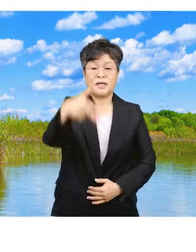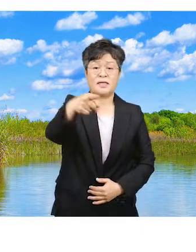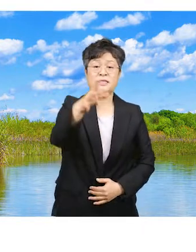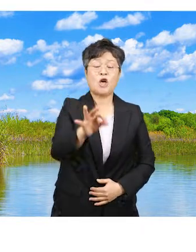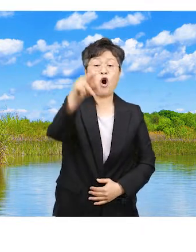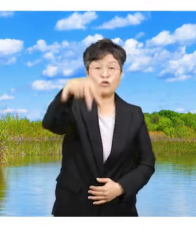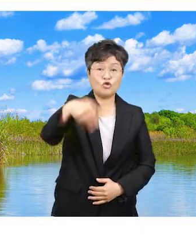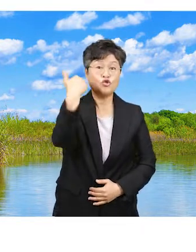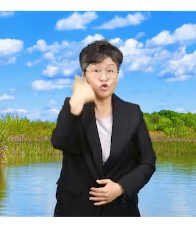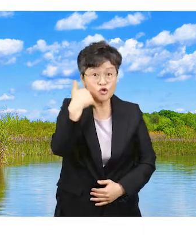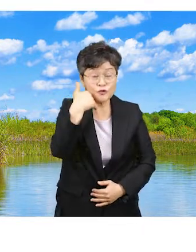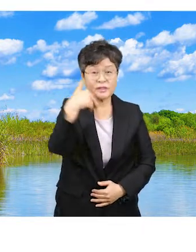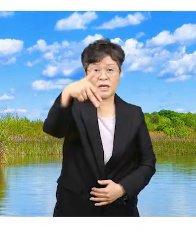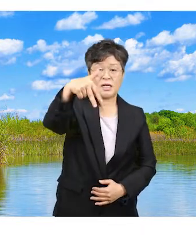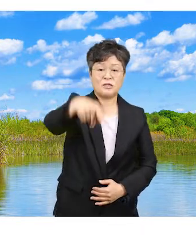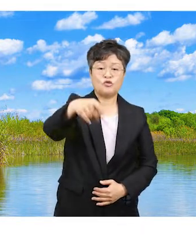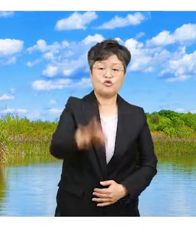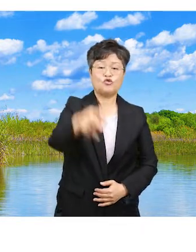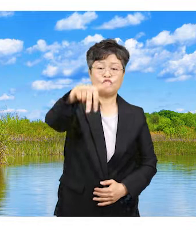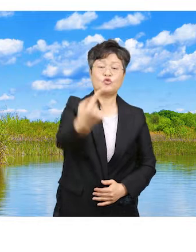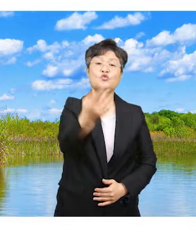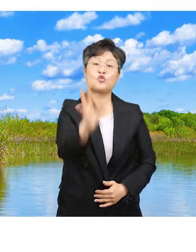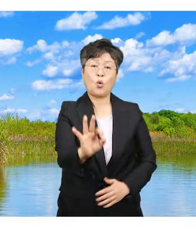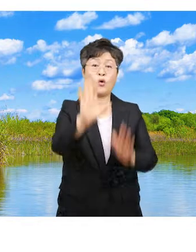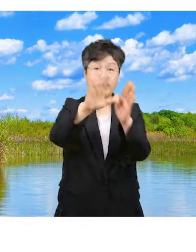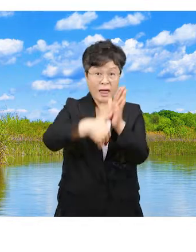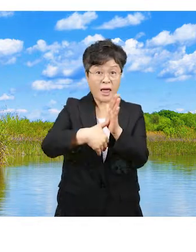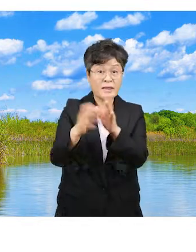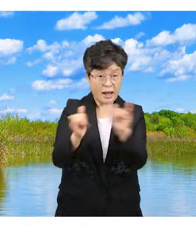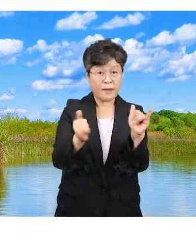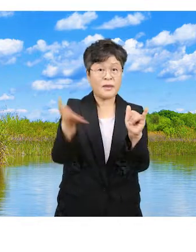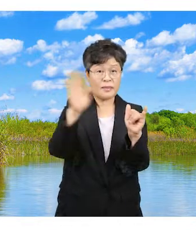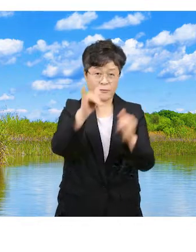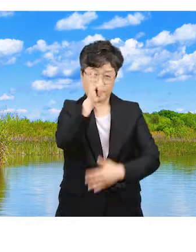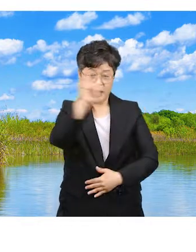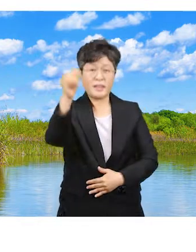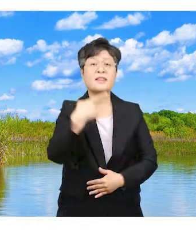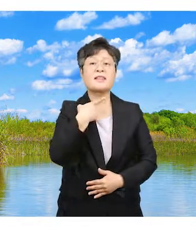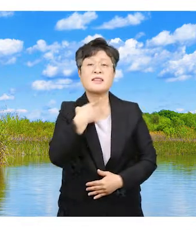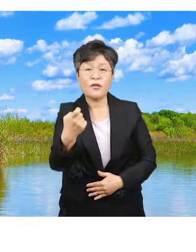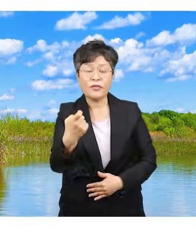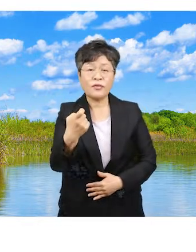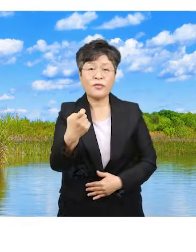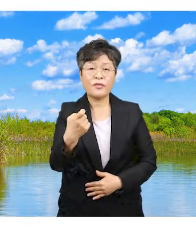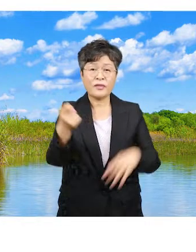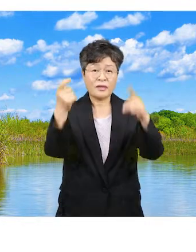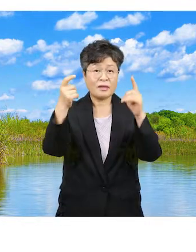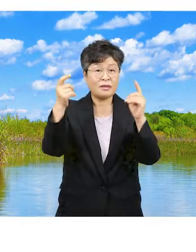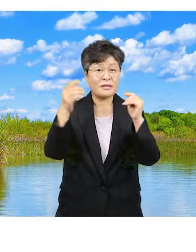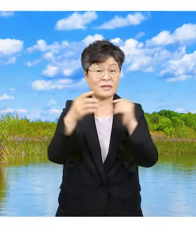선생님은 조선시대 중종 때 인물입니다. 중종 때 가장 뛰어났던 대학자의 한 명이기도